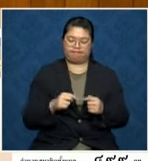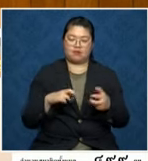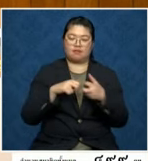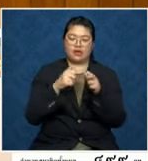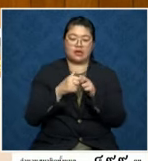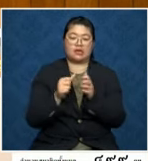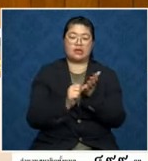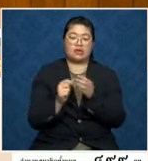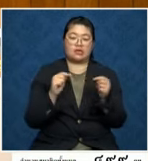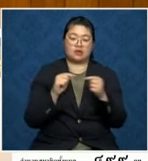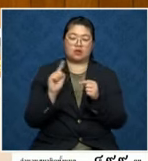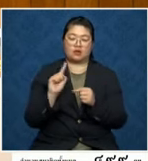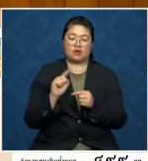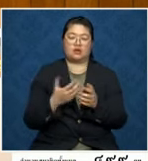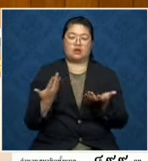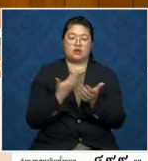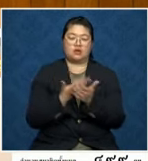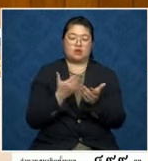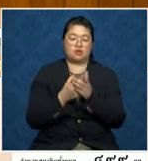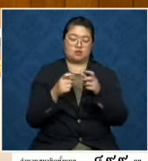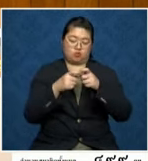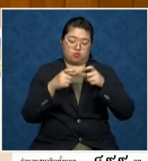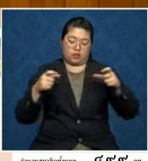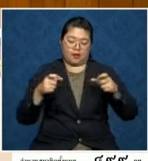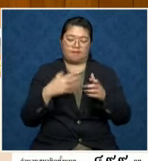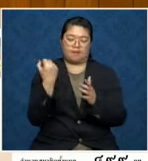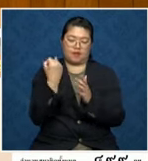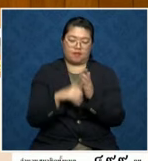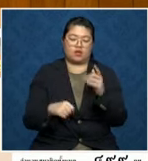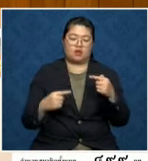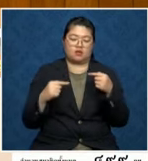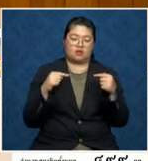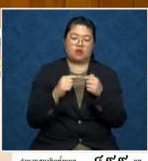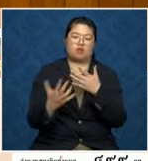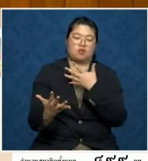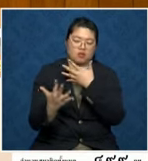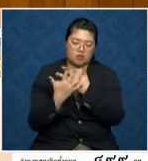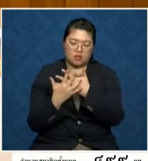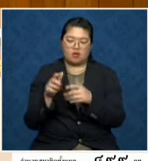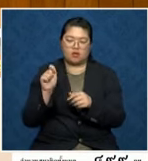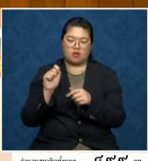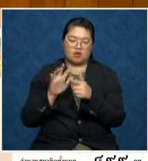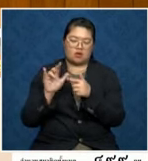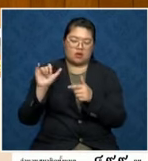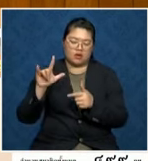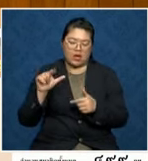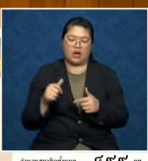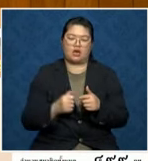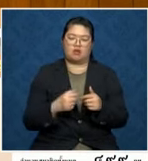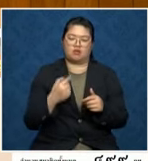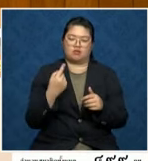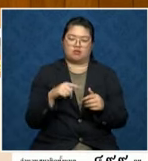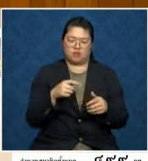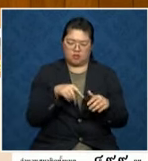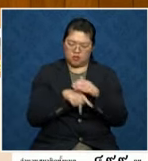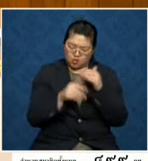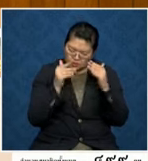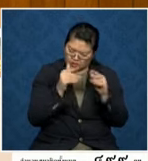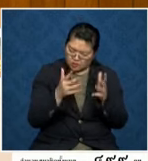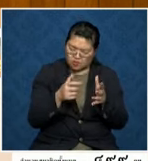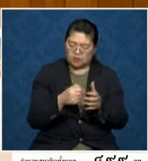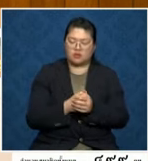าผู้ออกเช็คที่ต้องรับผิดทางอาญาแม้ไม่มีเจตนาทุจริตข้อ3เพื่อแ